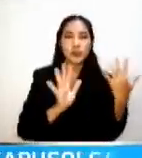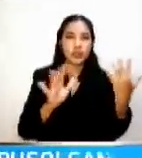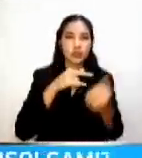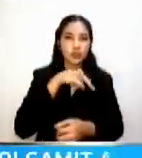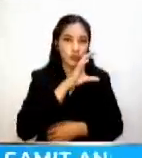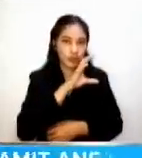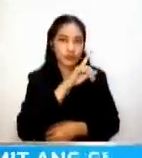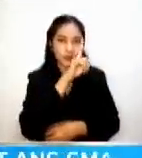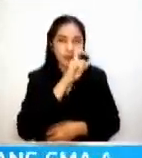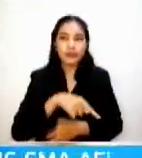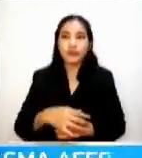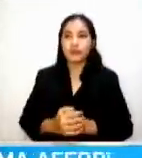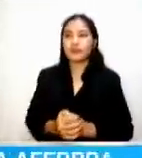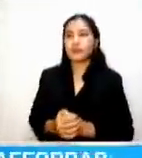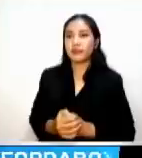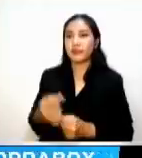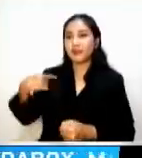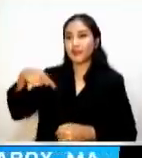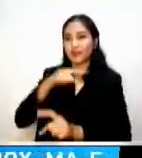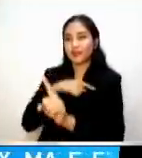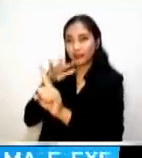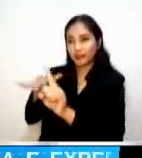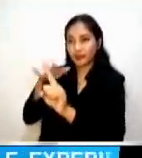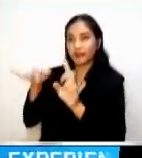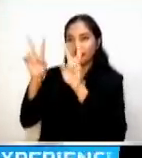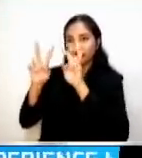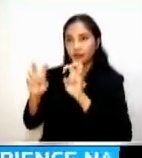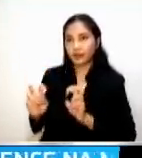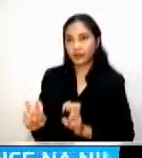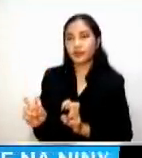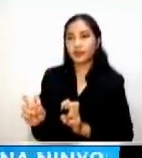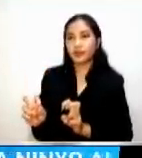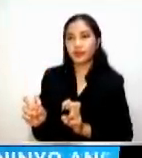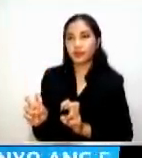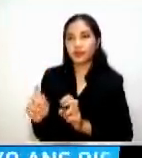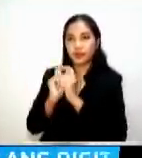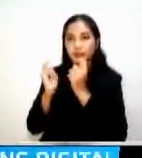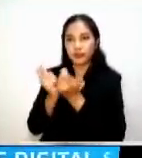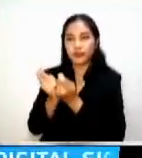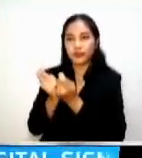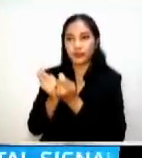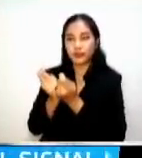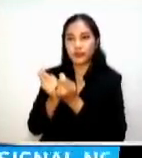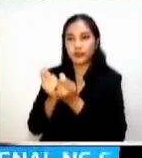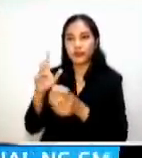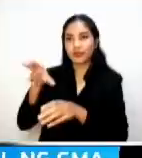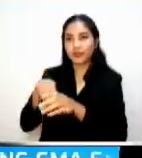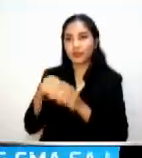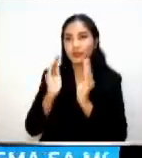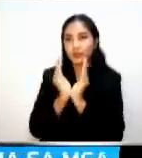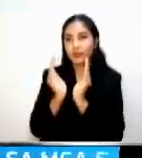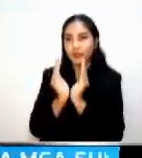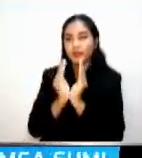Batay po sa monitoring ng joint monitoring and inspection team na kinabibilangan po ng DSWD, DILG at iba